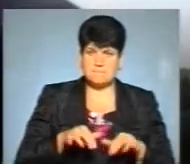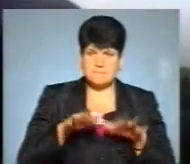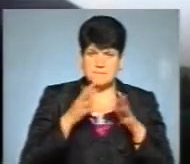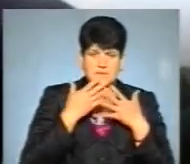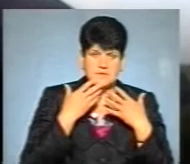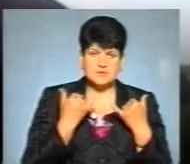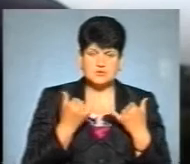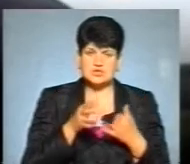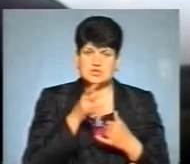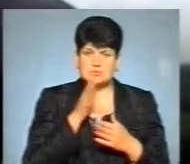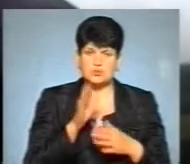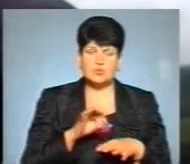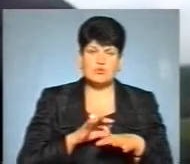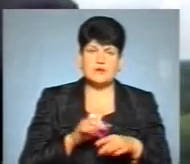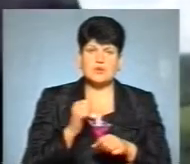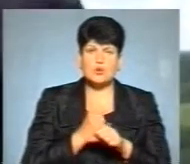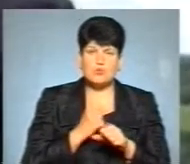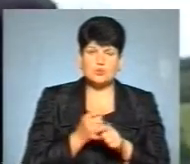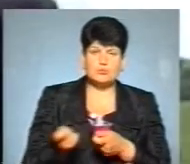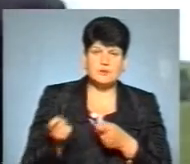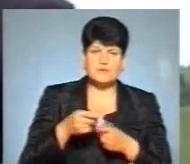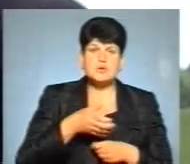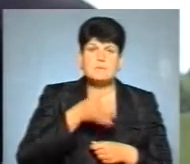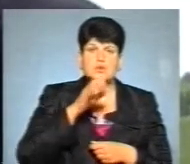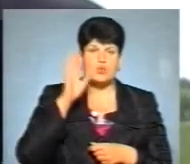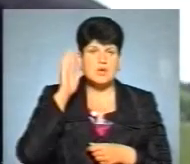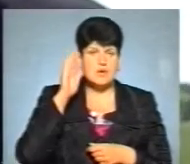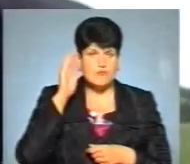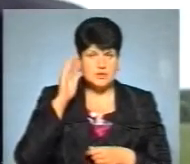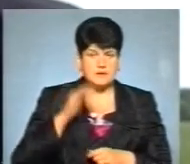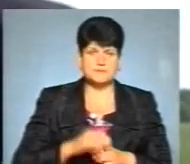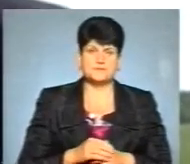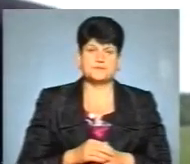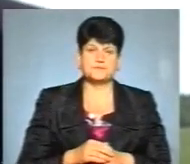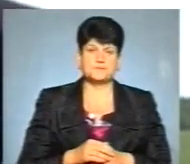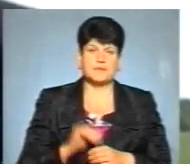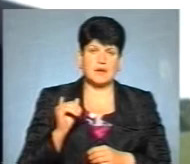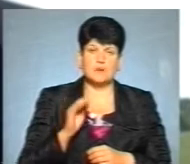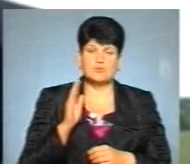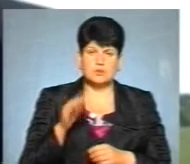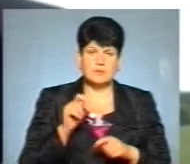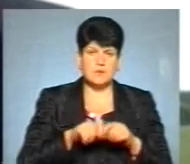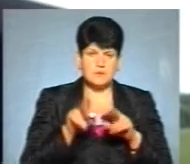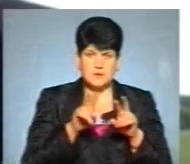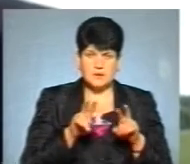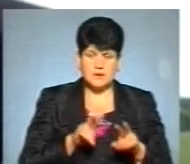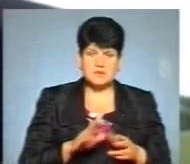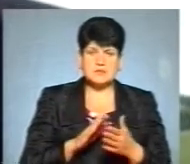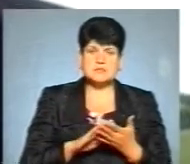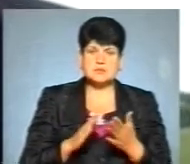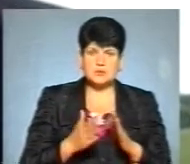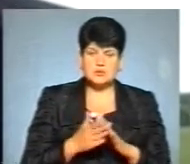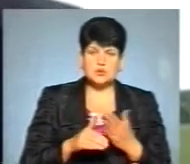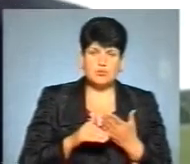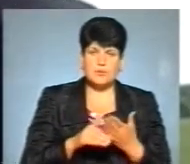на даний час в Вістрі будуть проведені роботи по підвозу питної води. І будемо моніторити, контролювати ситуацію,